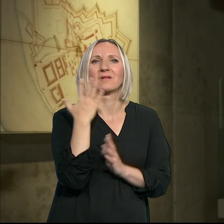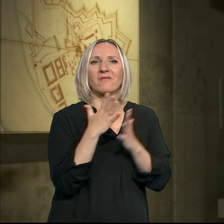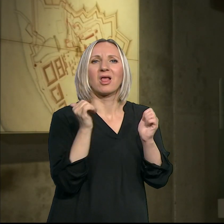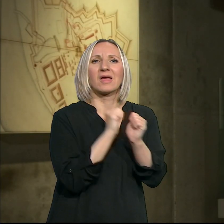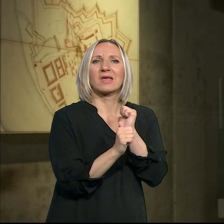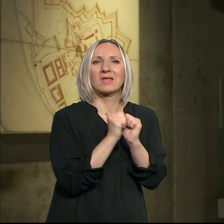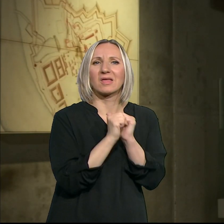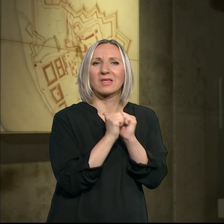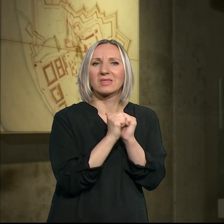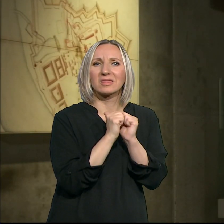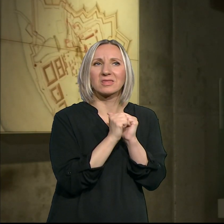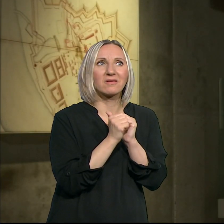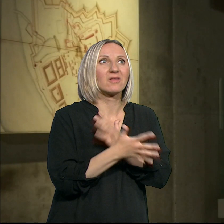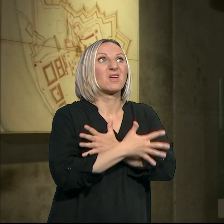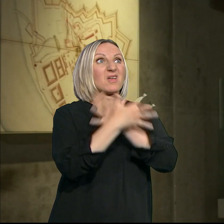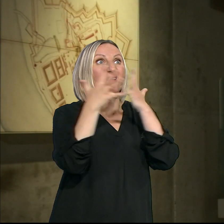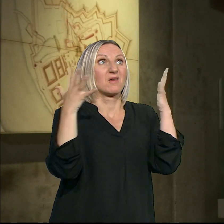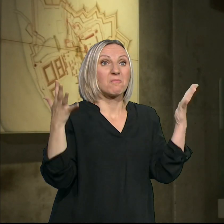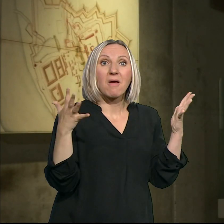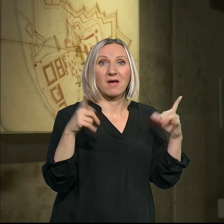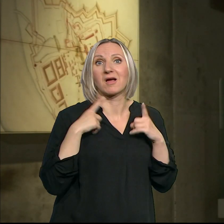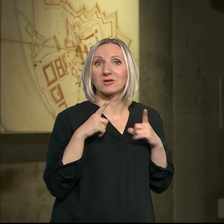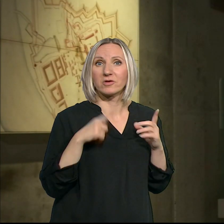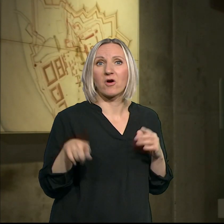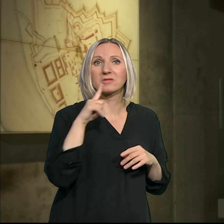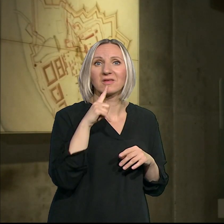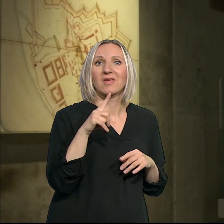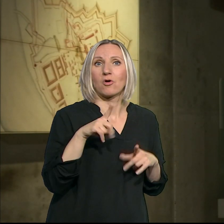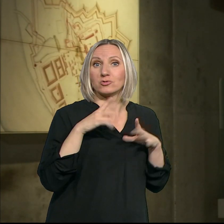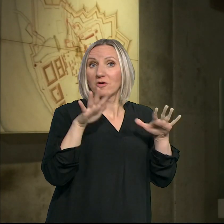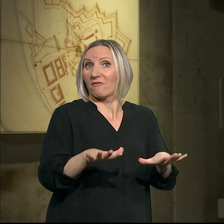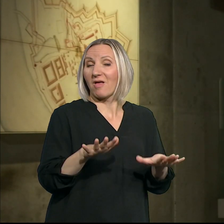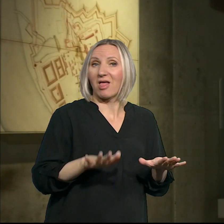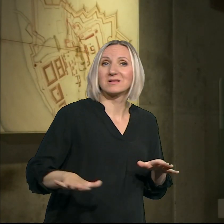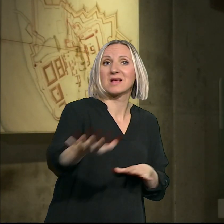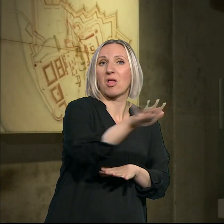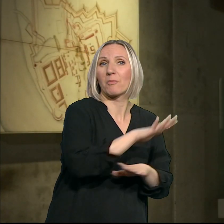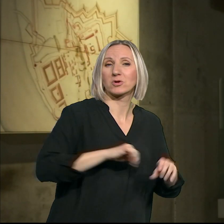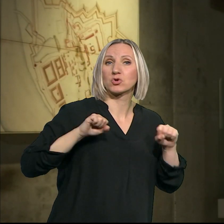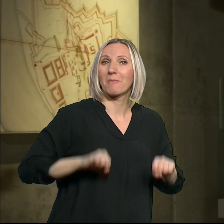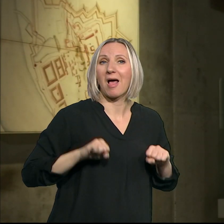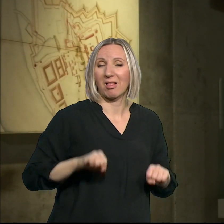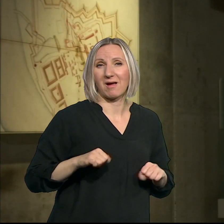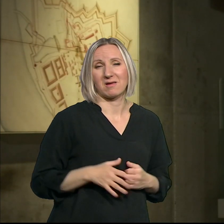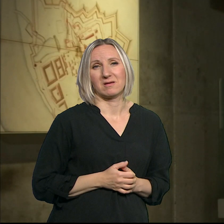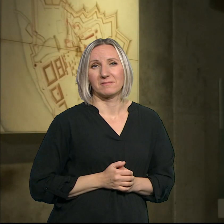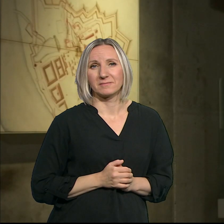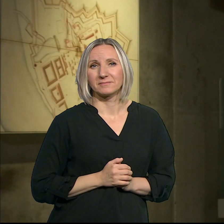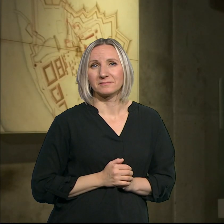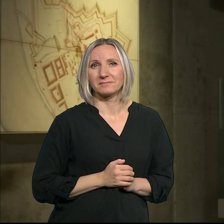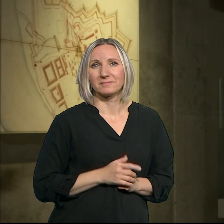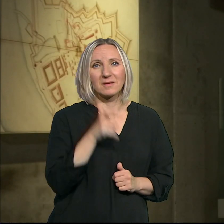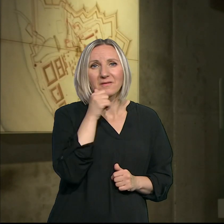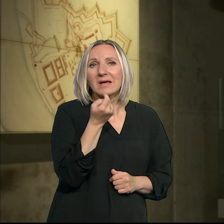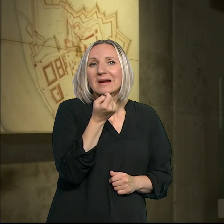divljih mega faune koja je naseljavala čitav prostor Balkana. Jedan izuzetno